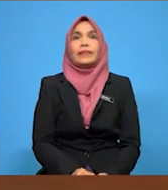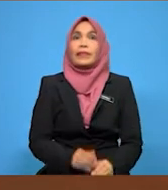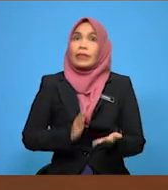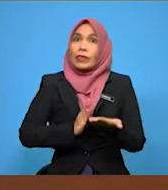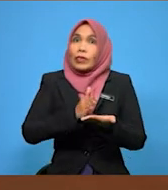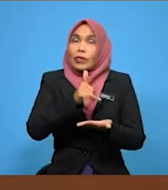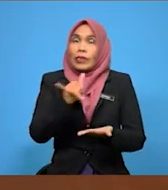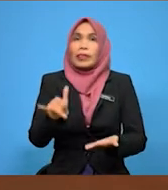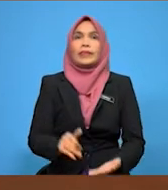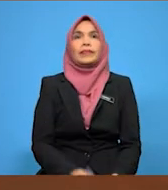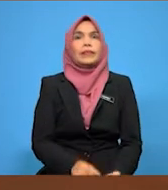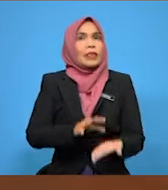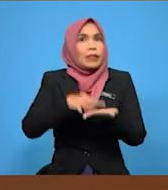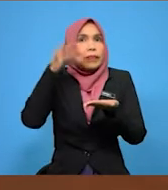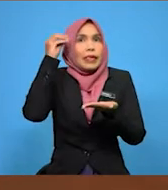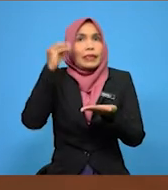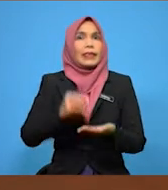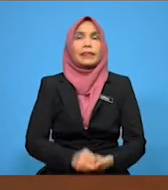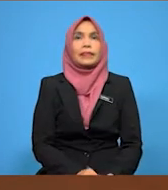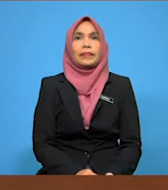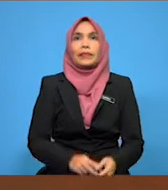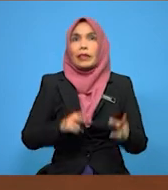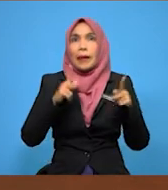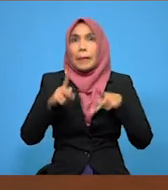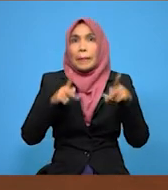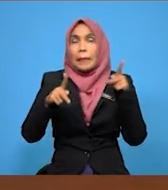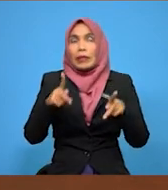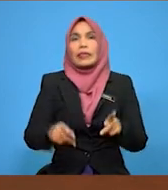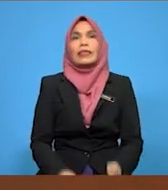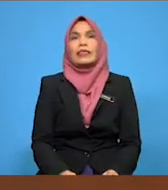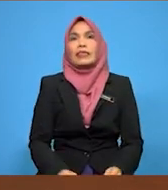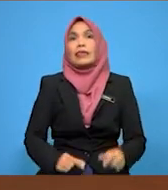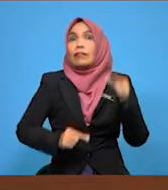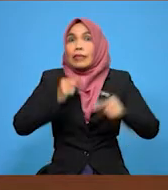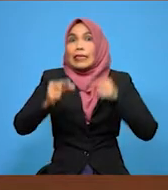Seterusnya, kita akan mempelajari mengenai proses penggradean telur.